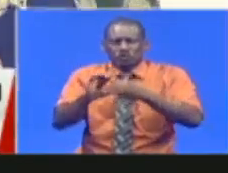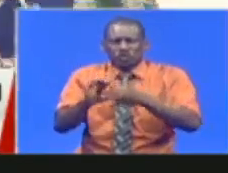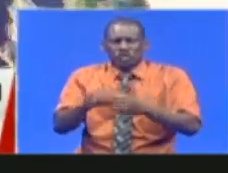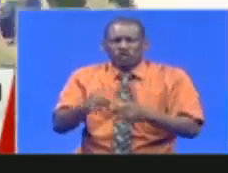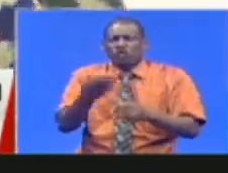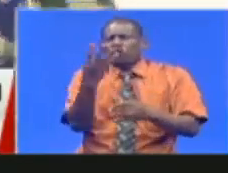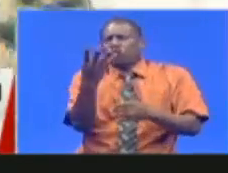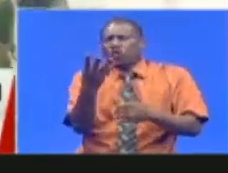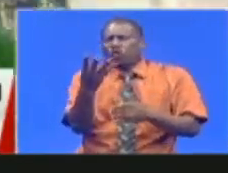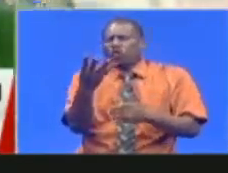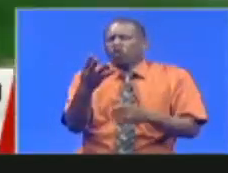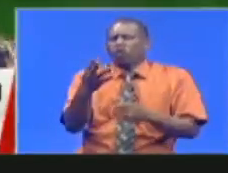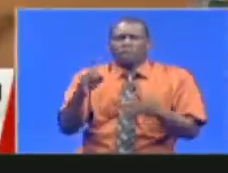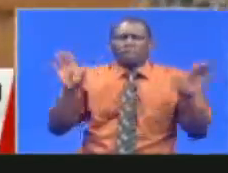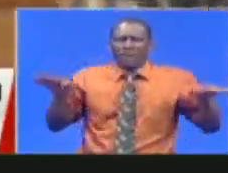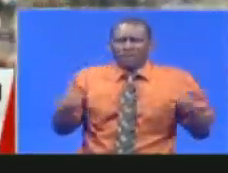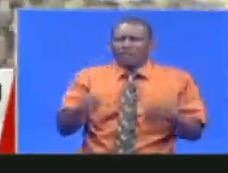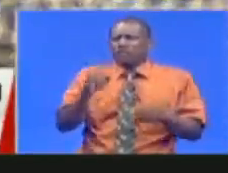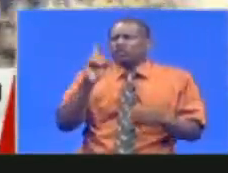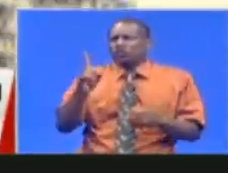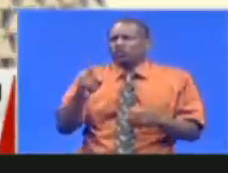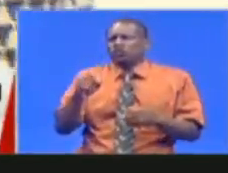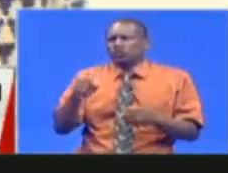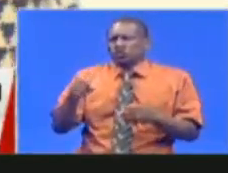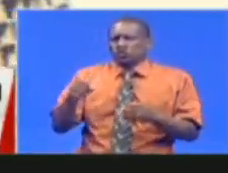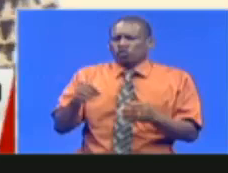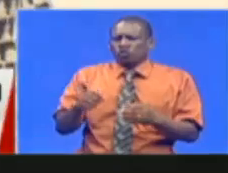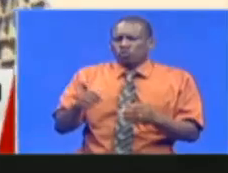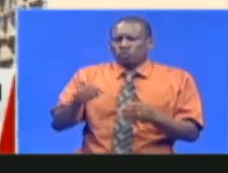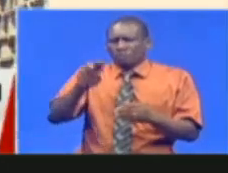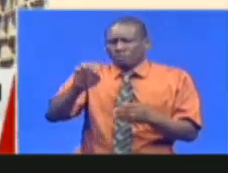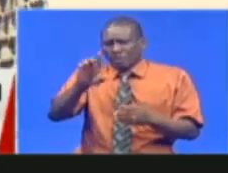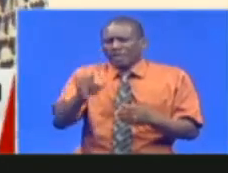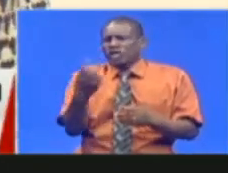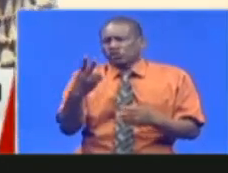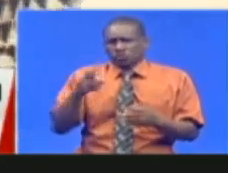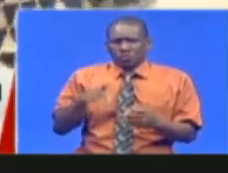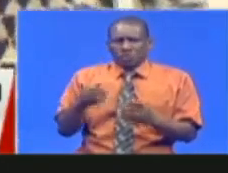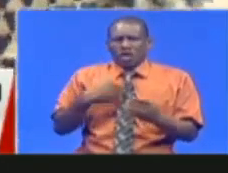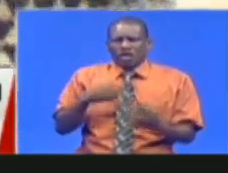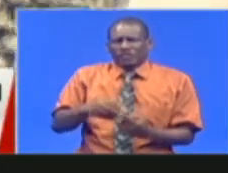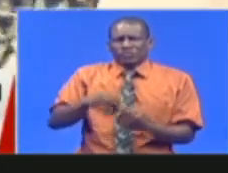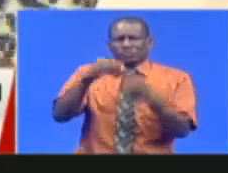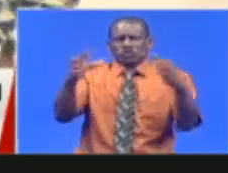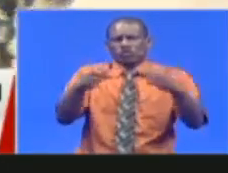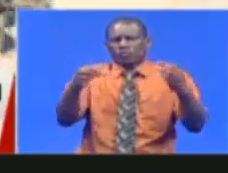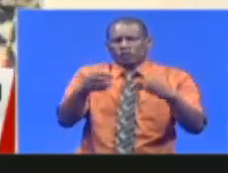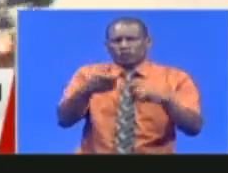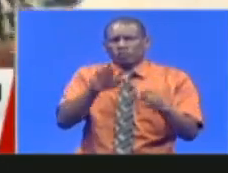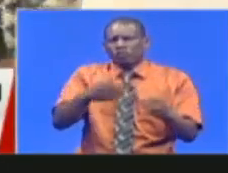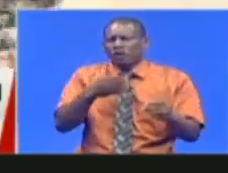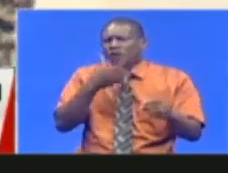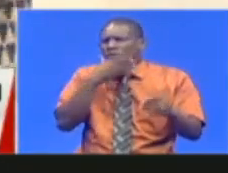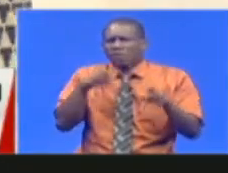Tausi wanne, mee wawili na kee wawili, lakini sambamba na hiyo pia na ujumbe maalum kutoka kwa ndugu yako